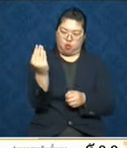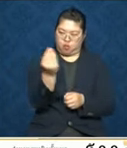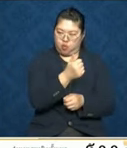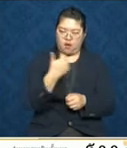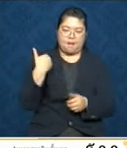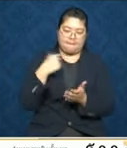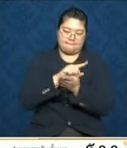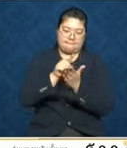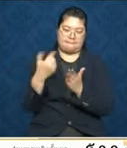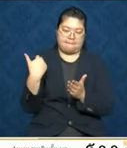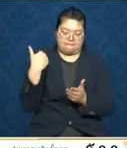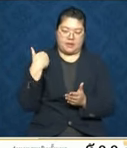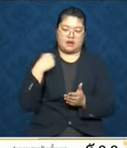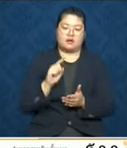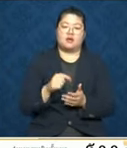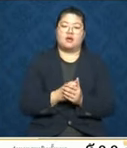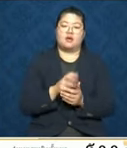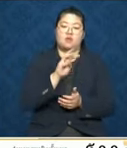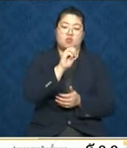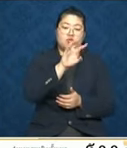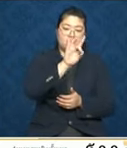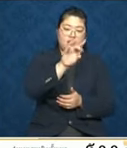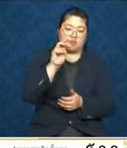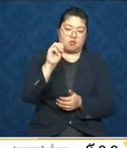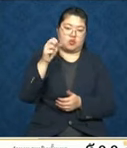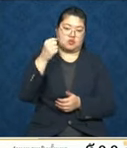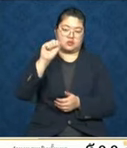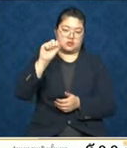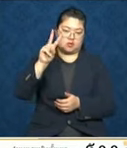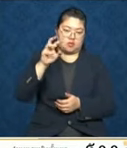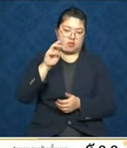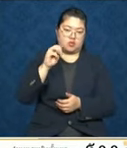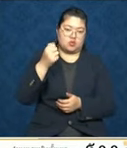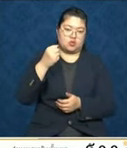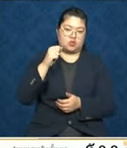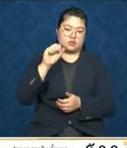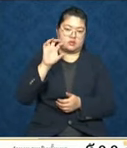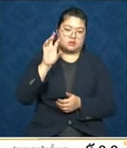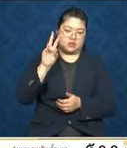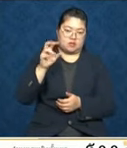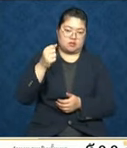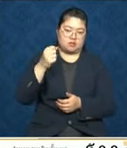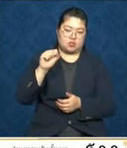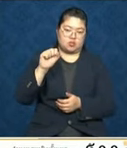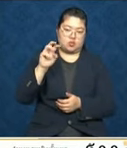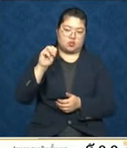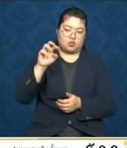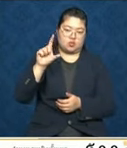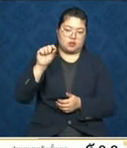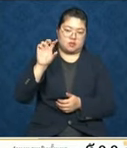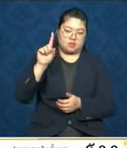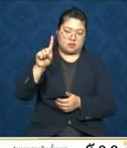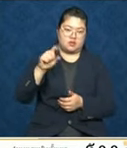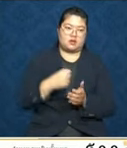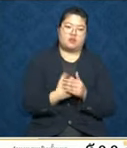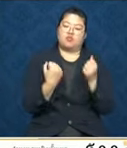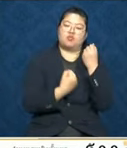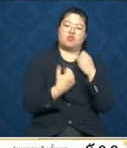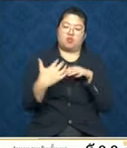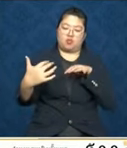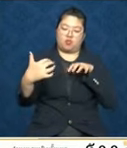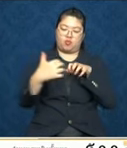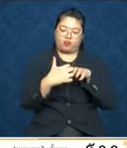วณปากทางเข้าบ้านหนองแวงหมู่ที่8หมู่ที่12หมู่ที่17และหมู่ที่21ซึ่งเกิดอุบัติเหตุบ่อยครั้งค่ะเป็นเหตุ